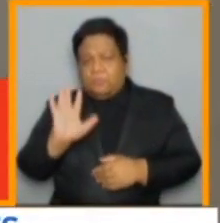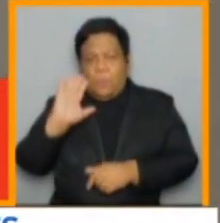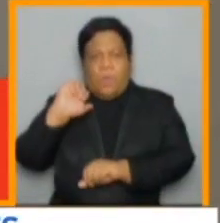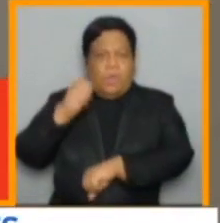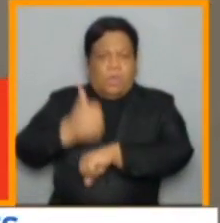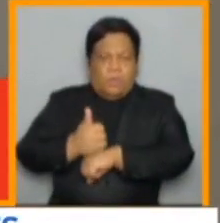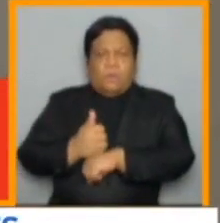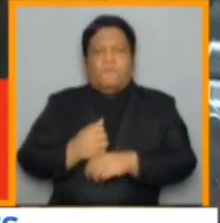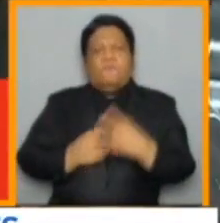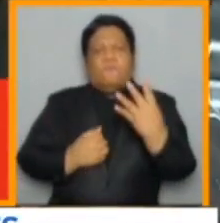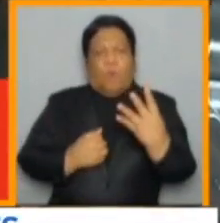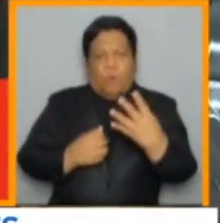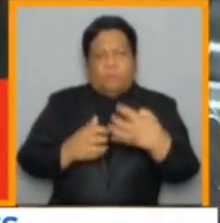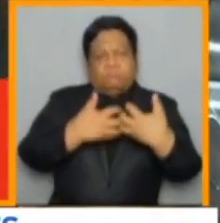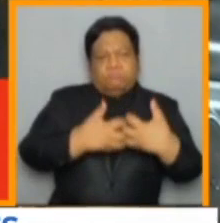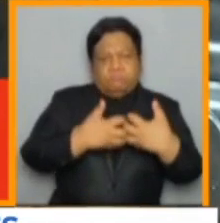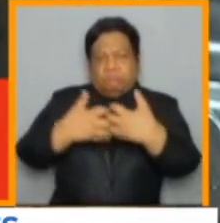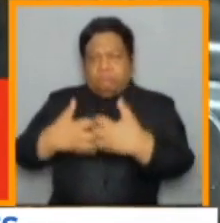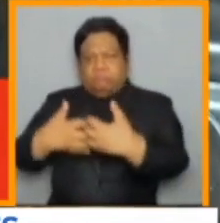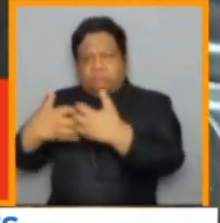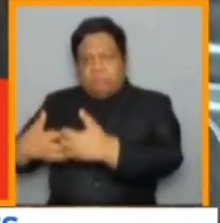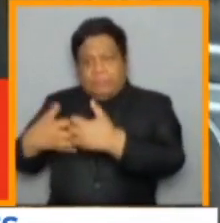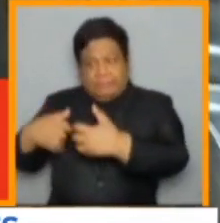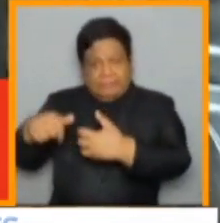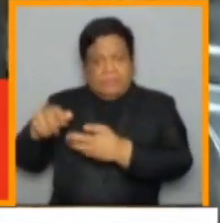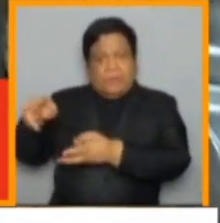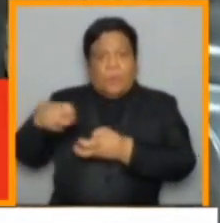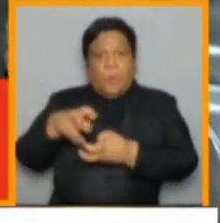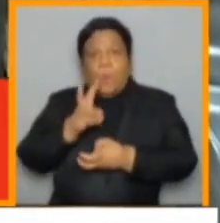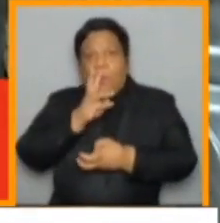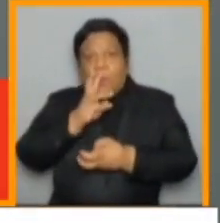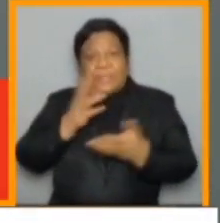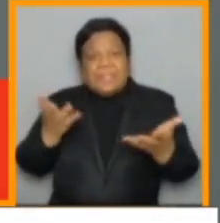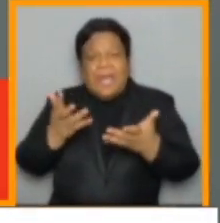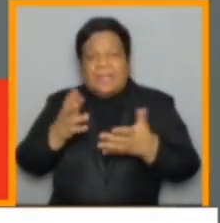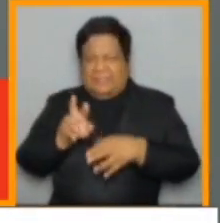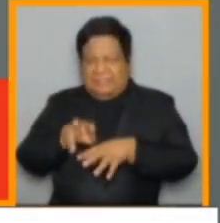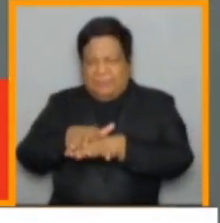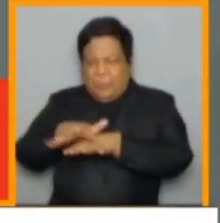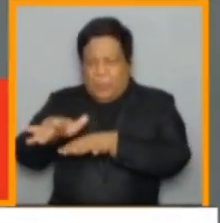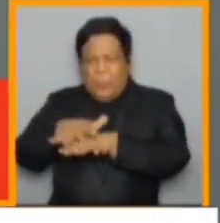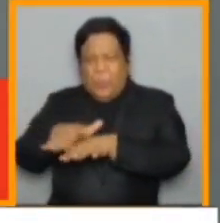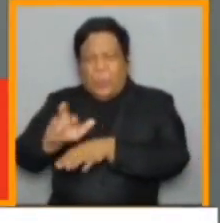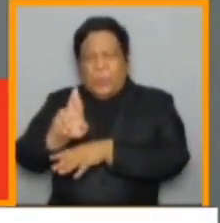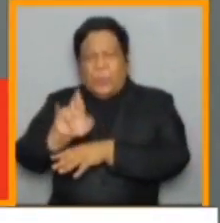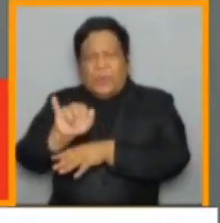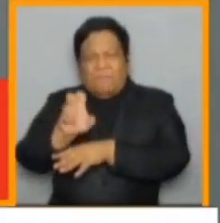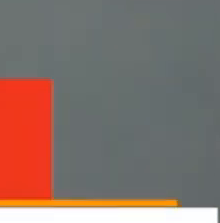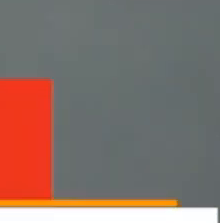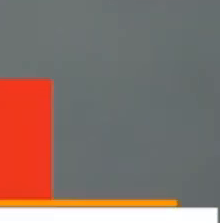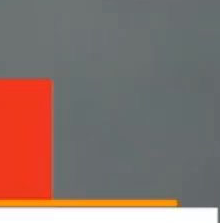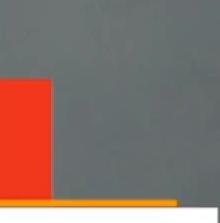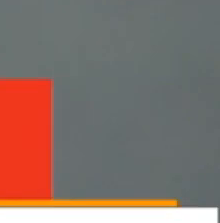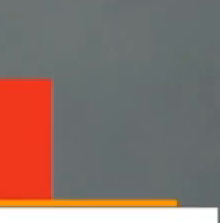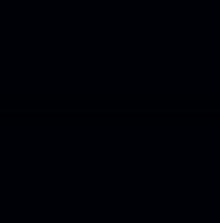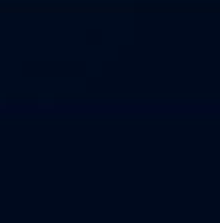na kukuha ng tubig sa mga ilog. Pagaganahin din po daw nila ang mga deep wells.